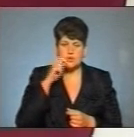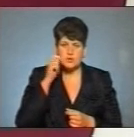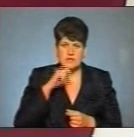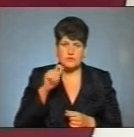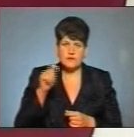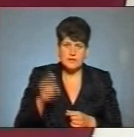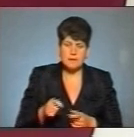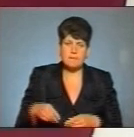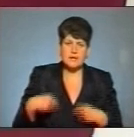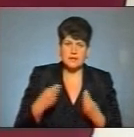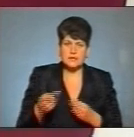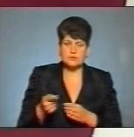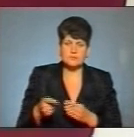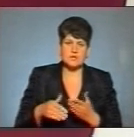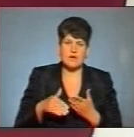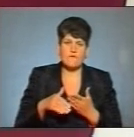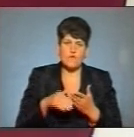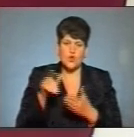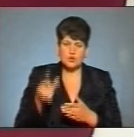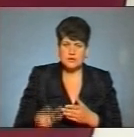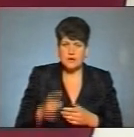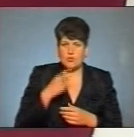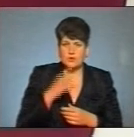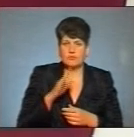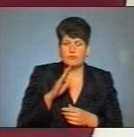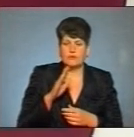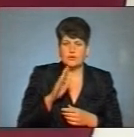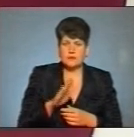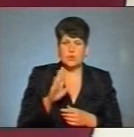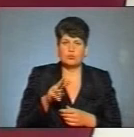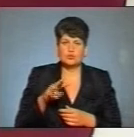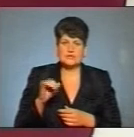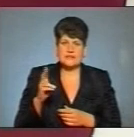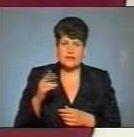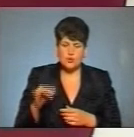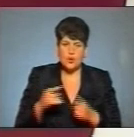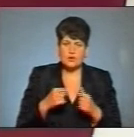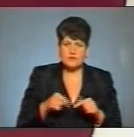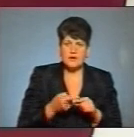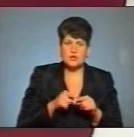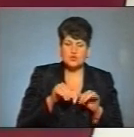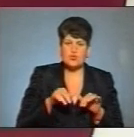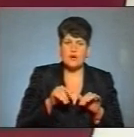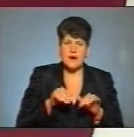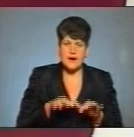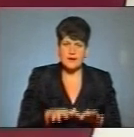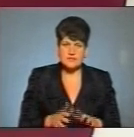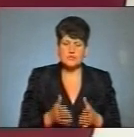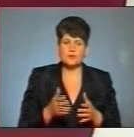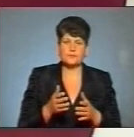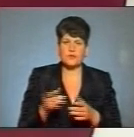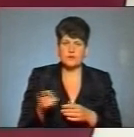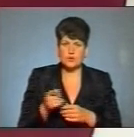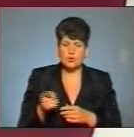передали тернопільські волонтери. Як розповів волонтер Володимир Мосейко, організували цю акцію «Десантно-козацький рій українського козацтва